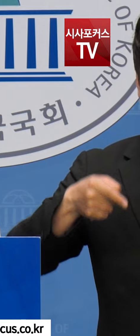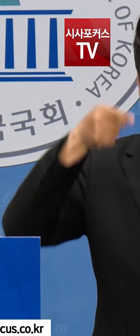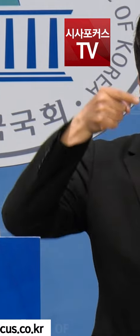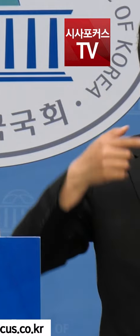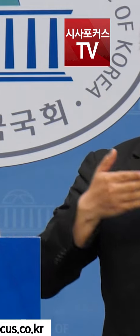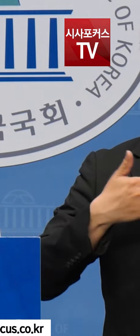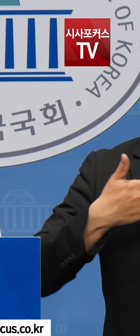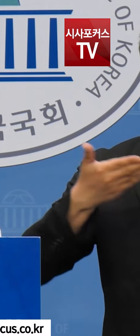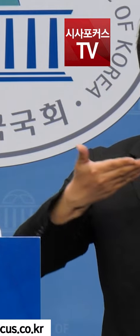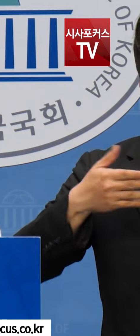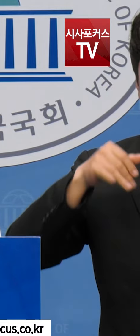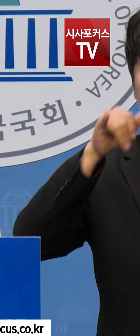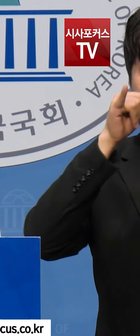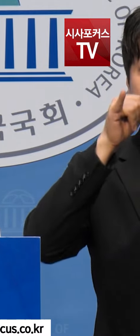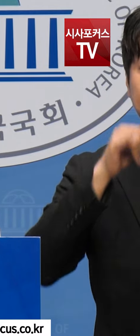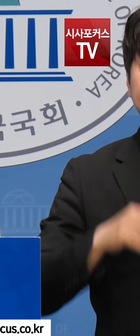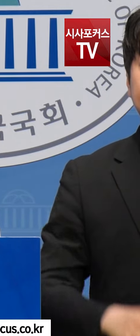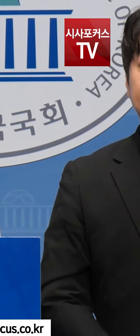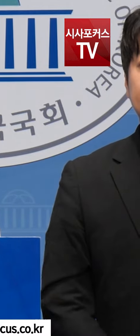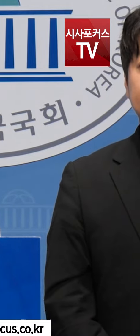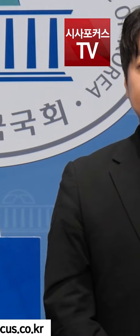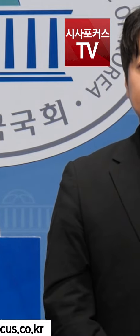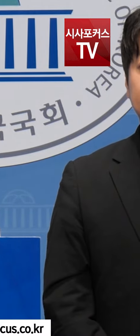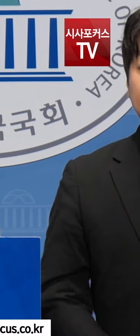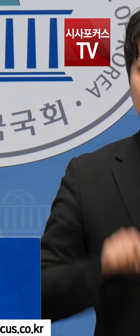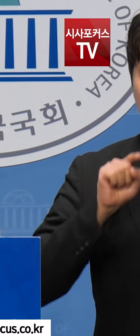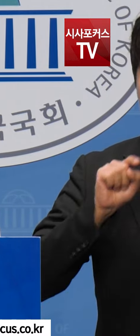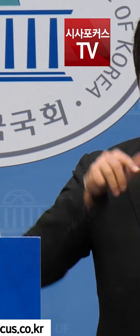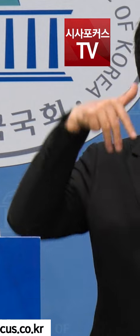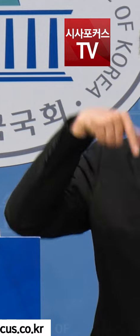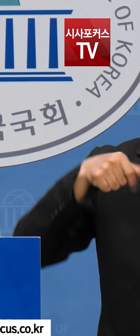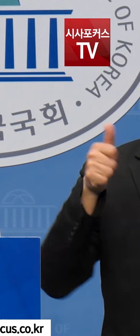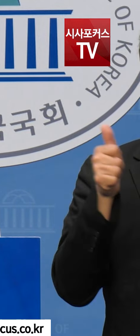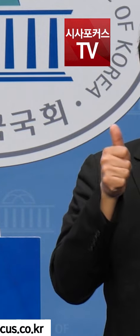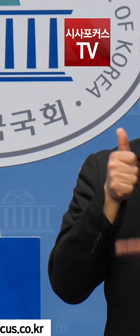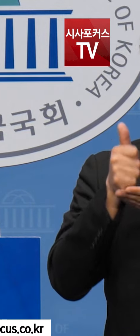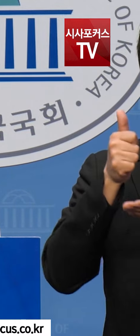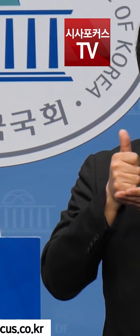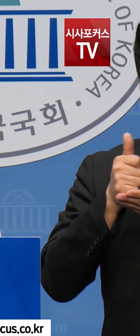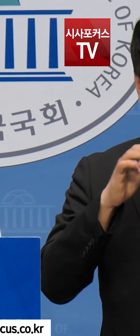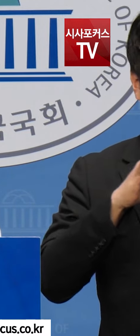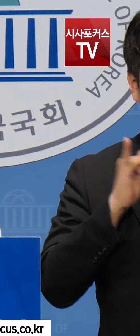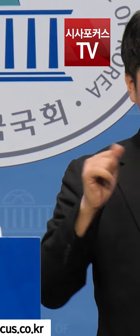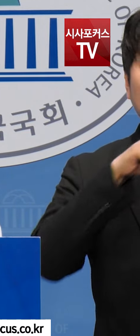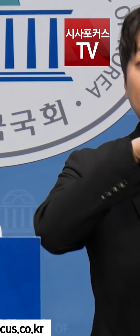받고 있습니다. 이것이 민심이자 당심입니다.